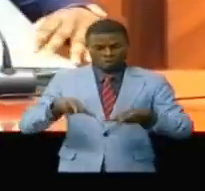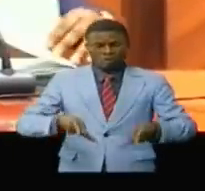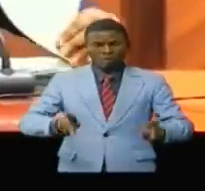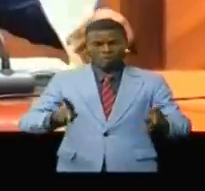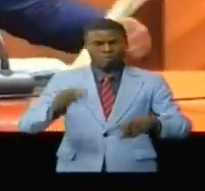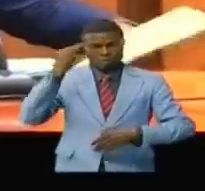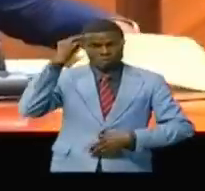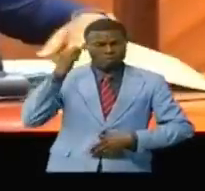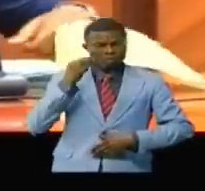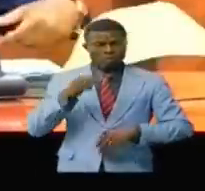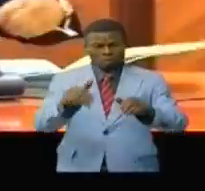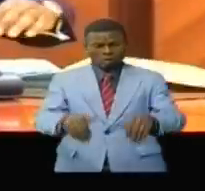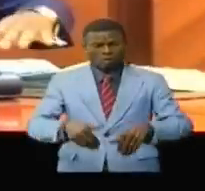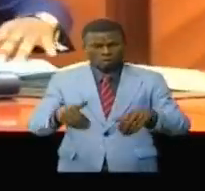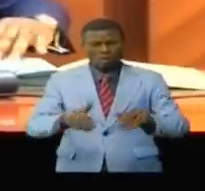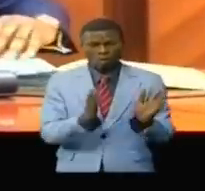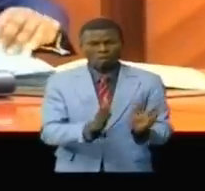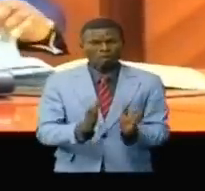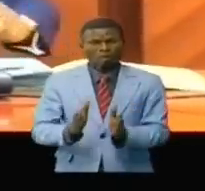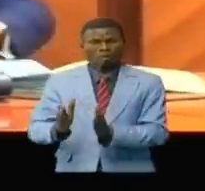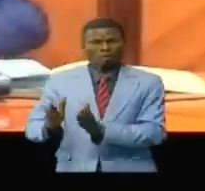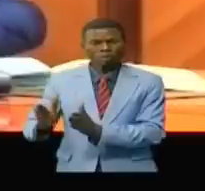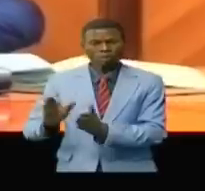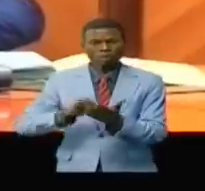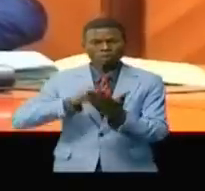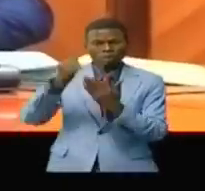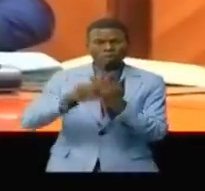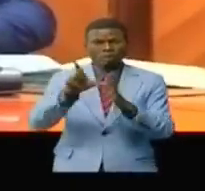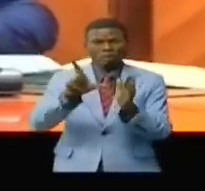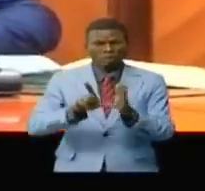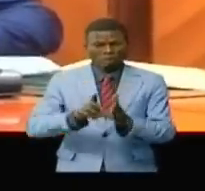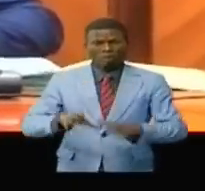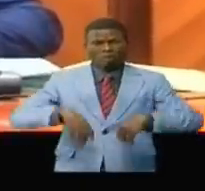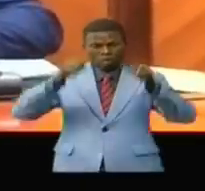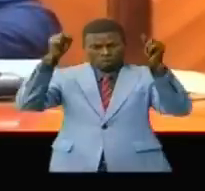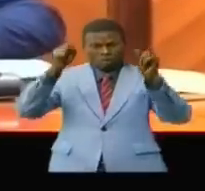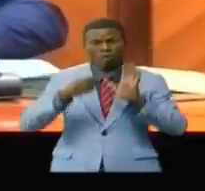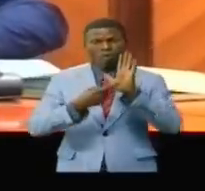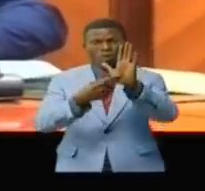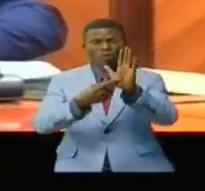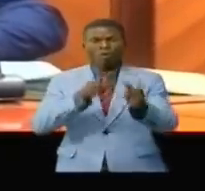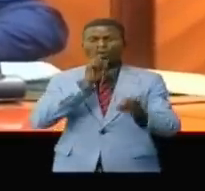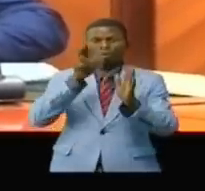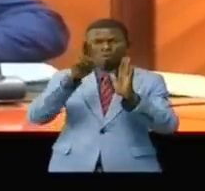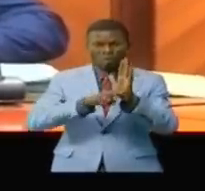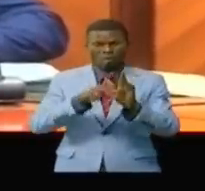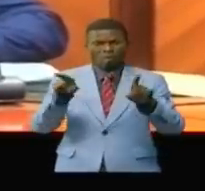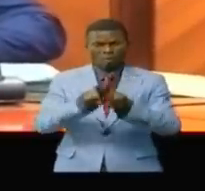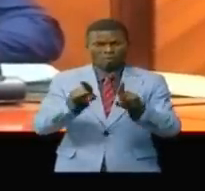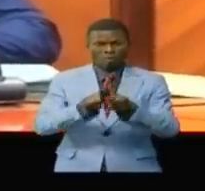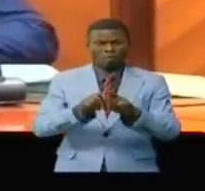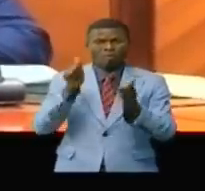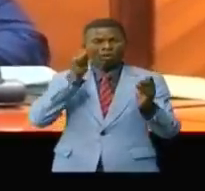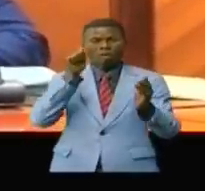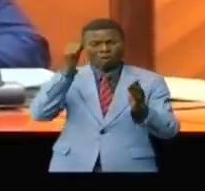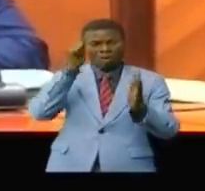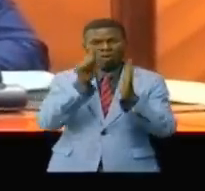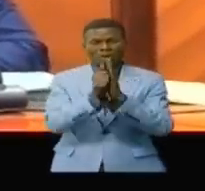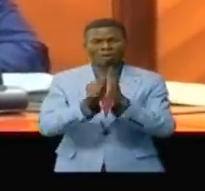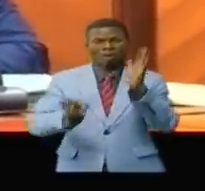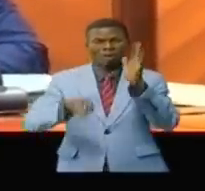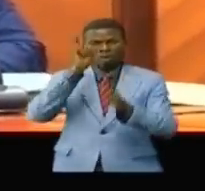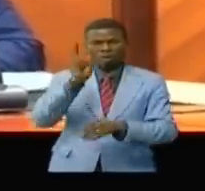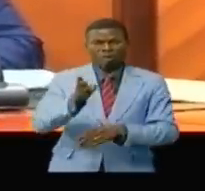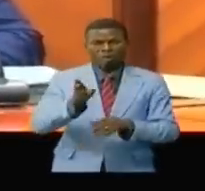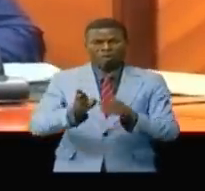au ministre de l'Agriculture de préparer le projet de loi de ratification qui sera présenté au Parlement conformément à l'article 213